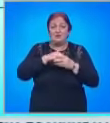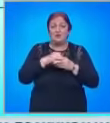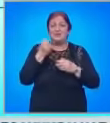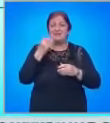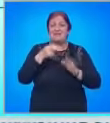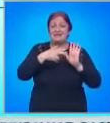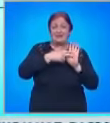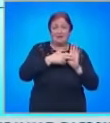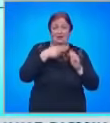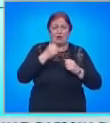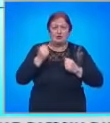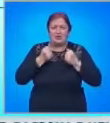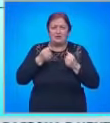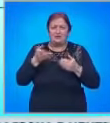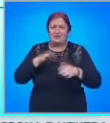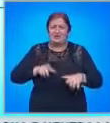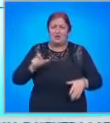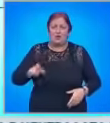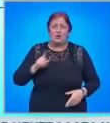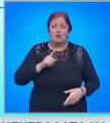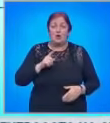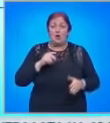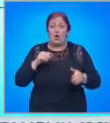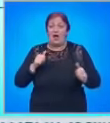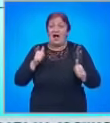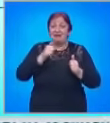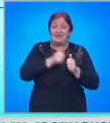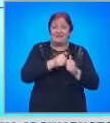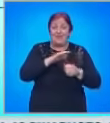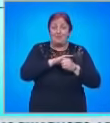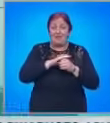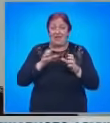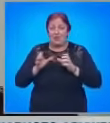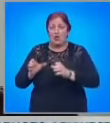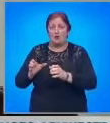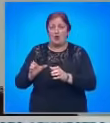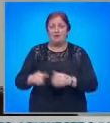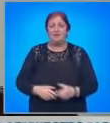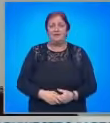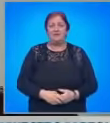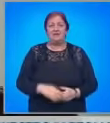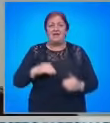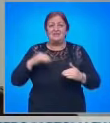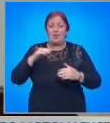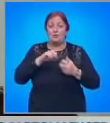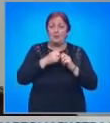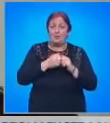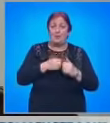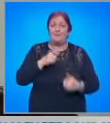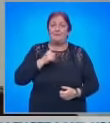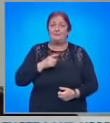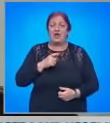зеления сертификат поражда напрежение сред хората, но алтернативата е пълен локдаун. Най-големият проблем е,